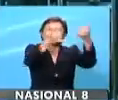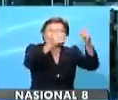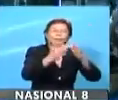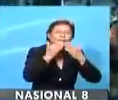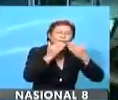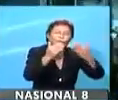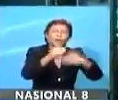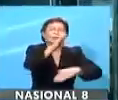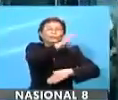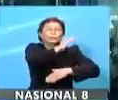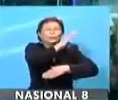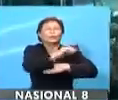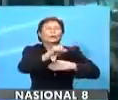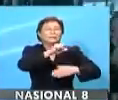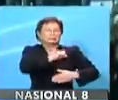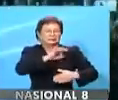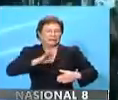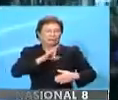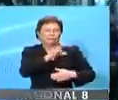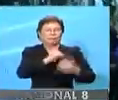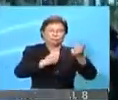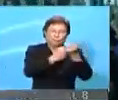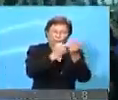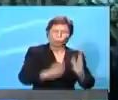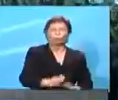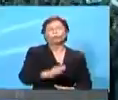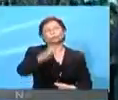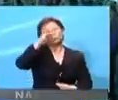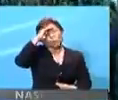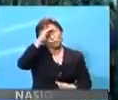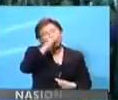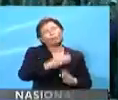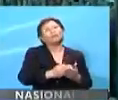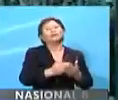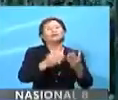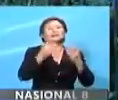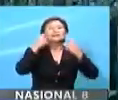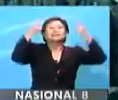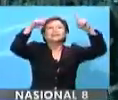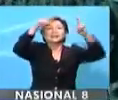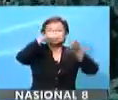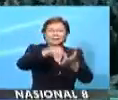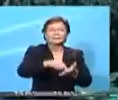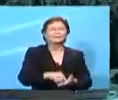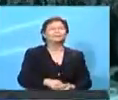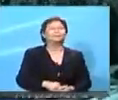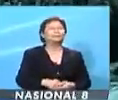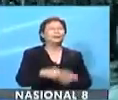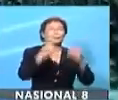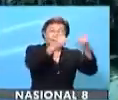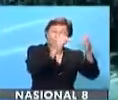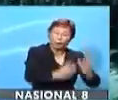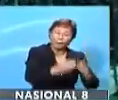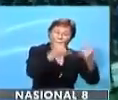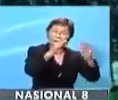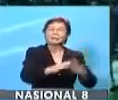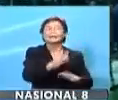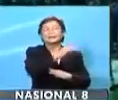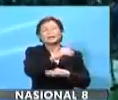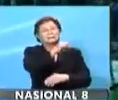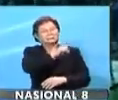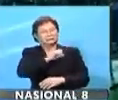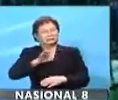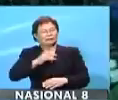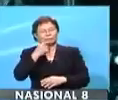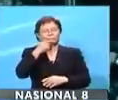pemain, jurulatih, staf dan penyokong JDT di sebalik kejayaan musim ini. Terdahulu, para pemain dan staf JDT